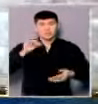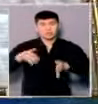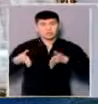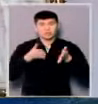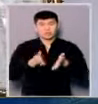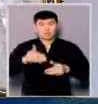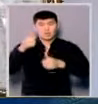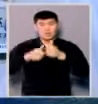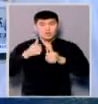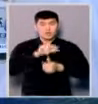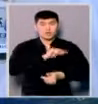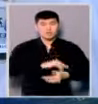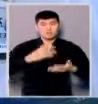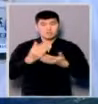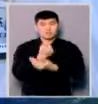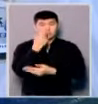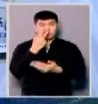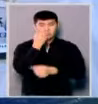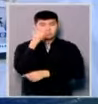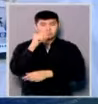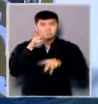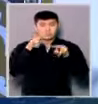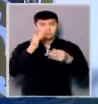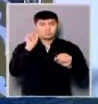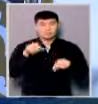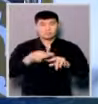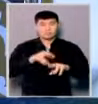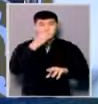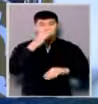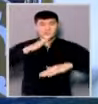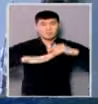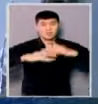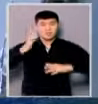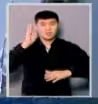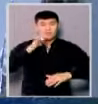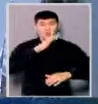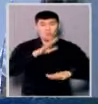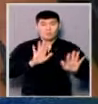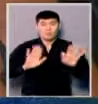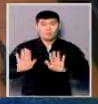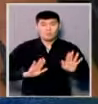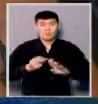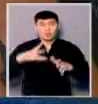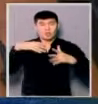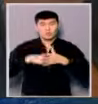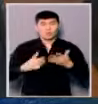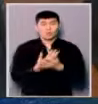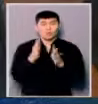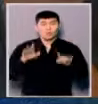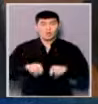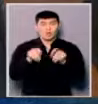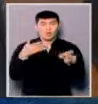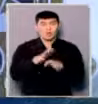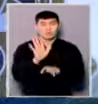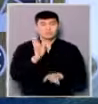барлық кезеңдерін, еңбектегі жетістіктерін көруге мүмкіндік береді. Жауапты мамандар алдағы уақытта мұражай жәдігерлерінің қатары жаңа заттармен толығатынын